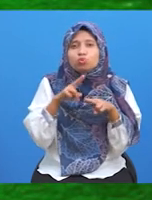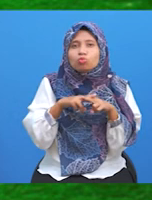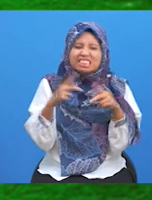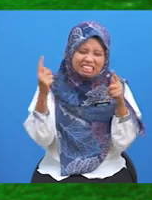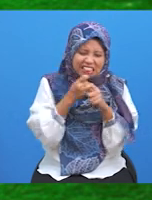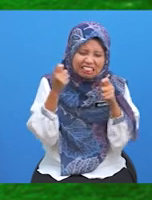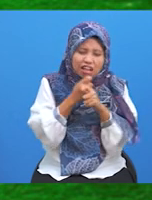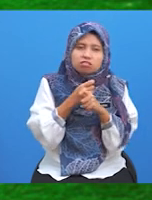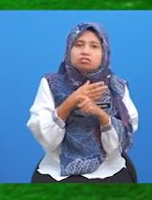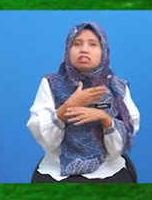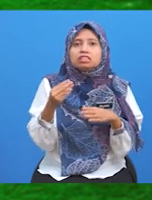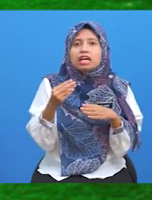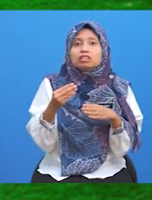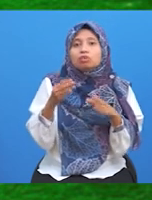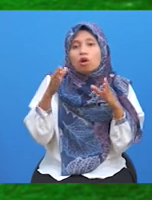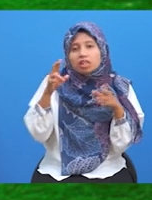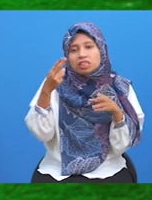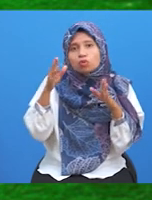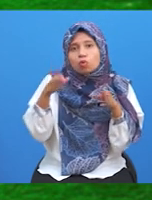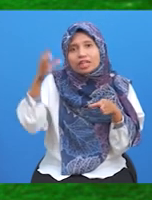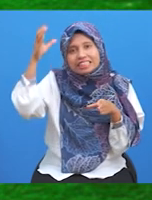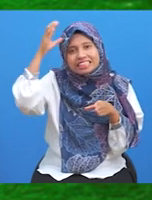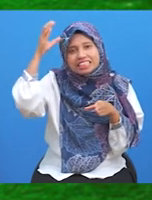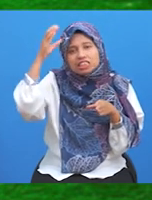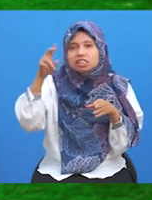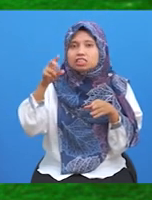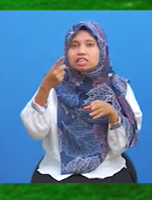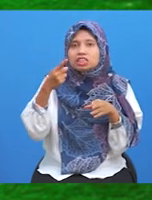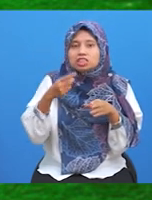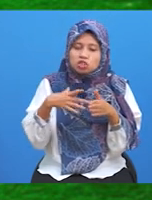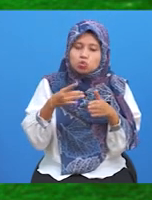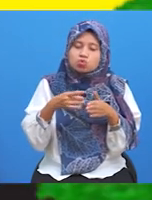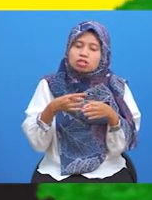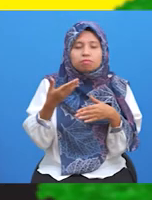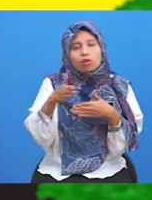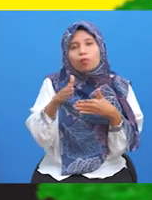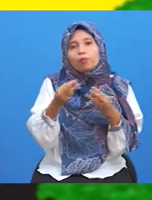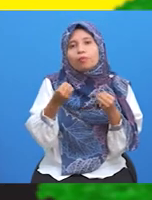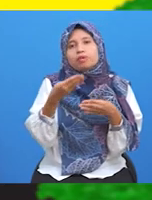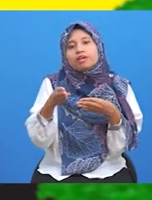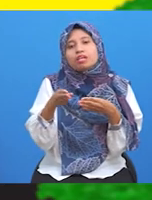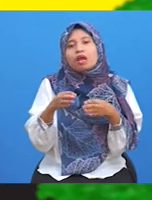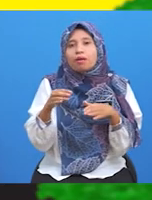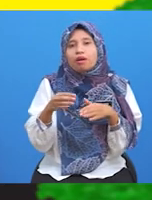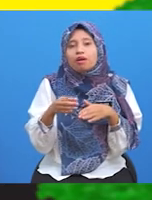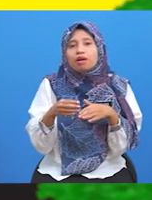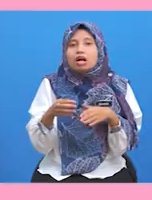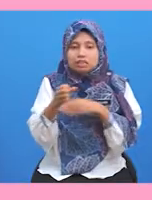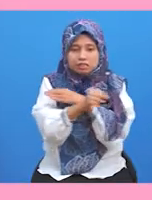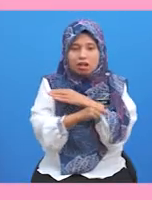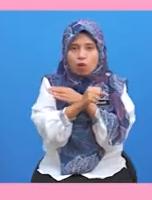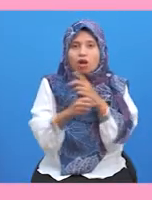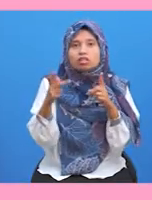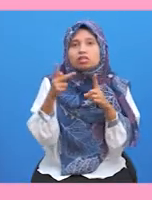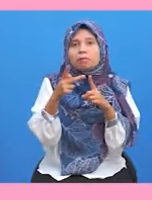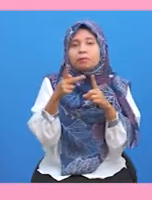menentang, manakala golongan Cina menyokong penyerahan Sarawak kepada British. Mari murid-murid, kita imbas